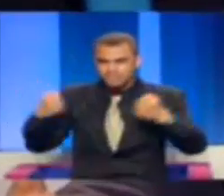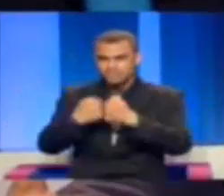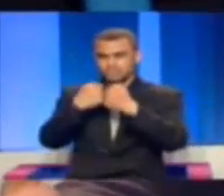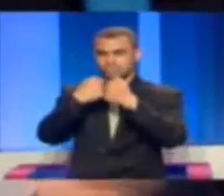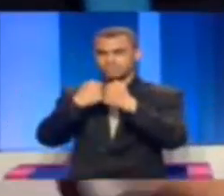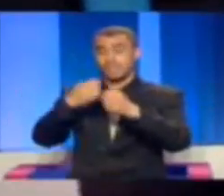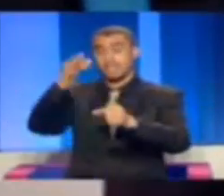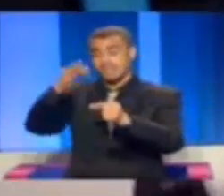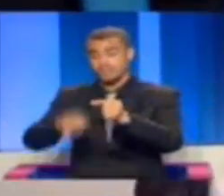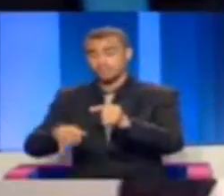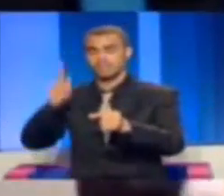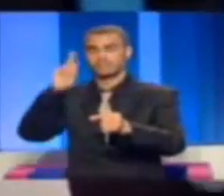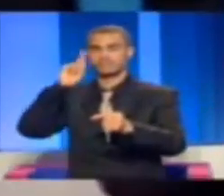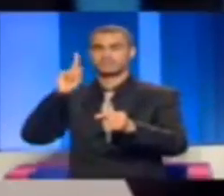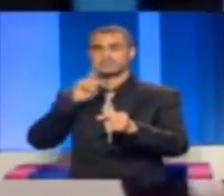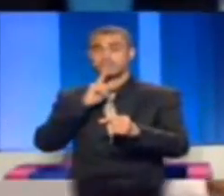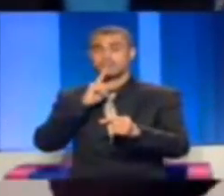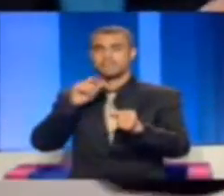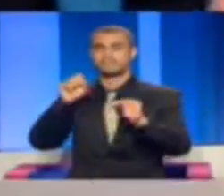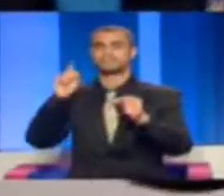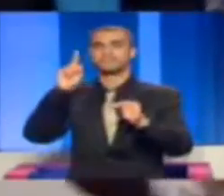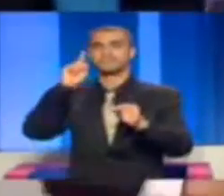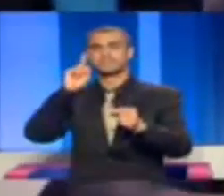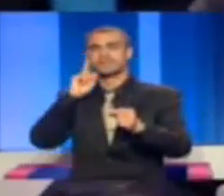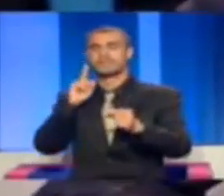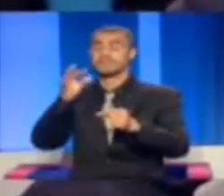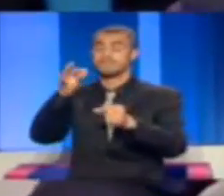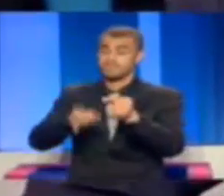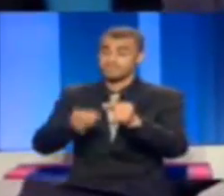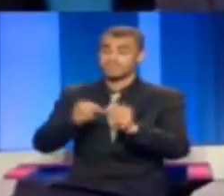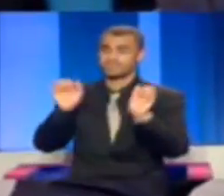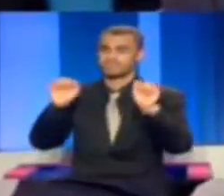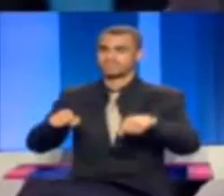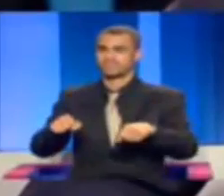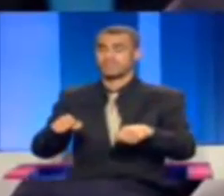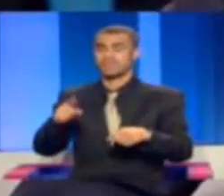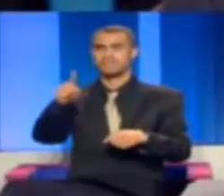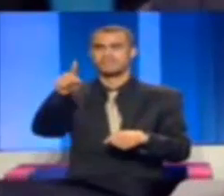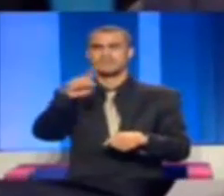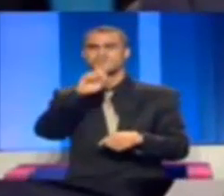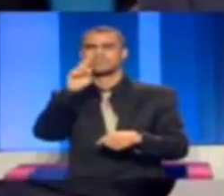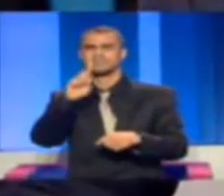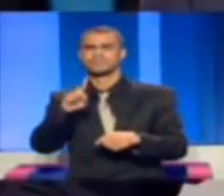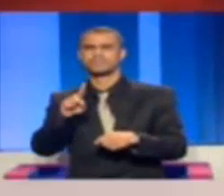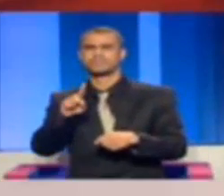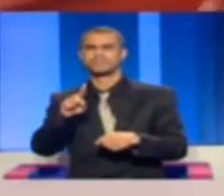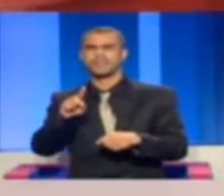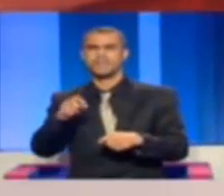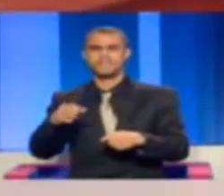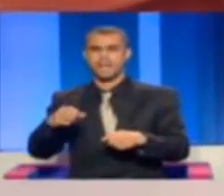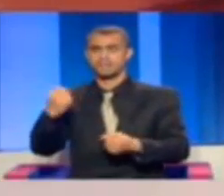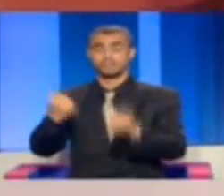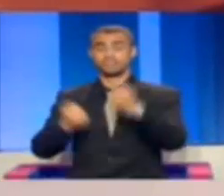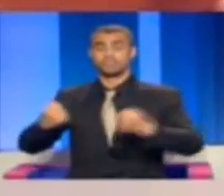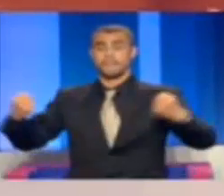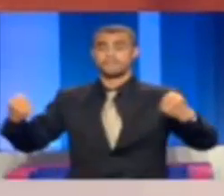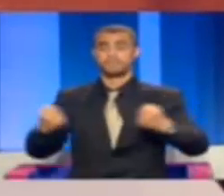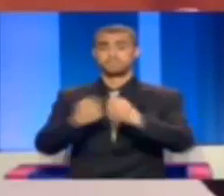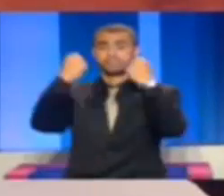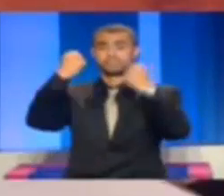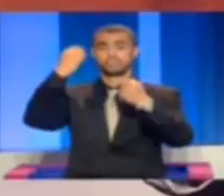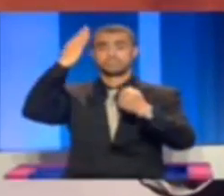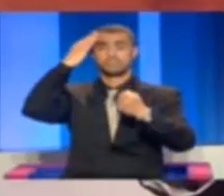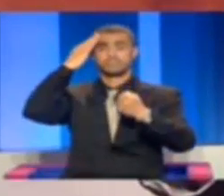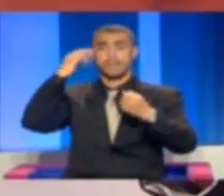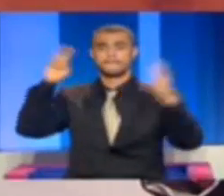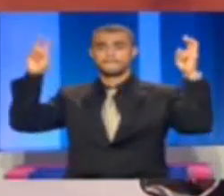دون استشاره الطبيب. هادشي كلهم هاد الاسباب هادو تقدر تؤدي الى صمم. حتى كذلك التعرض لبعض الحوادث مثلا